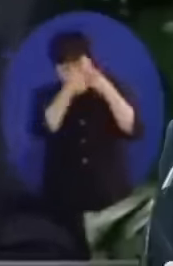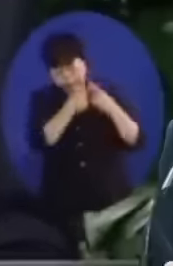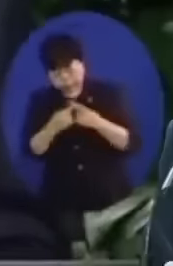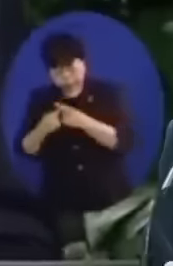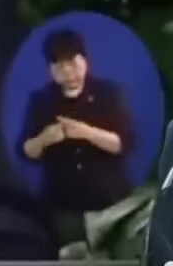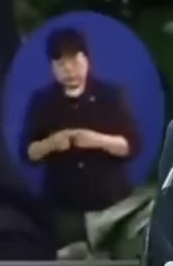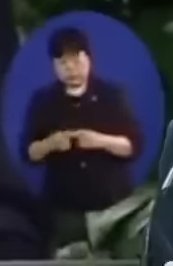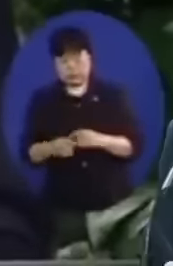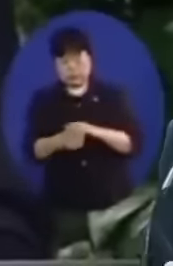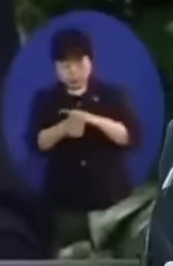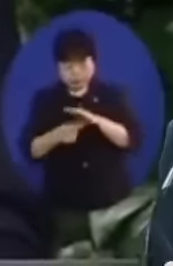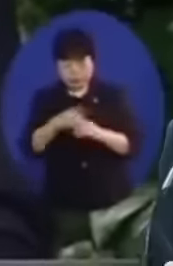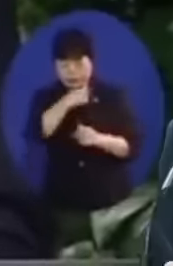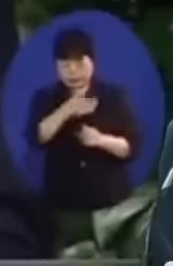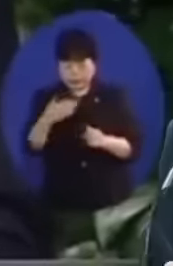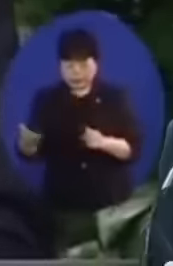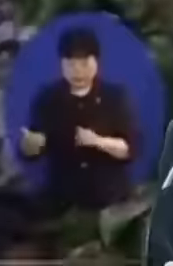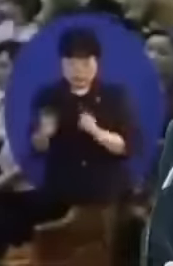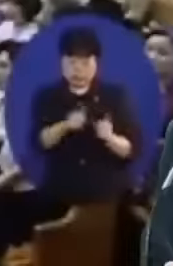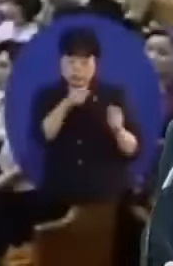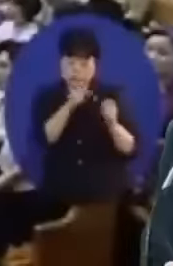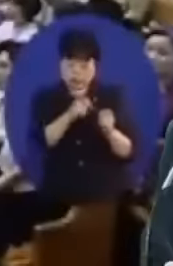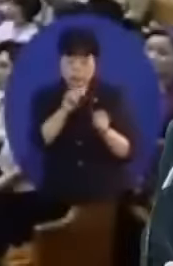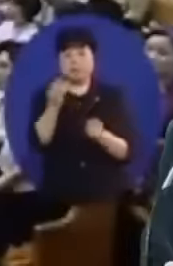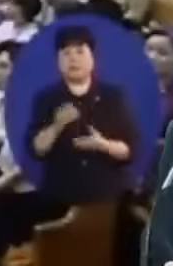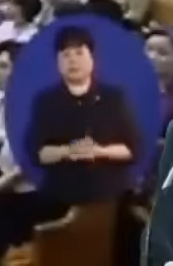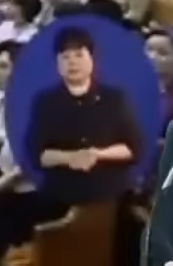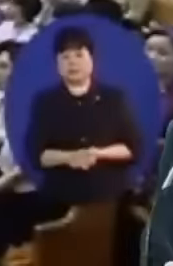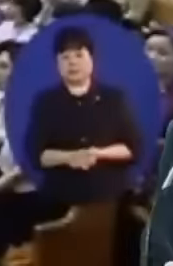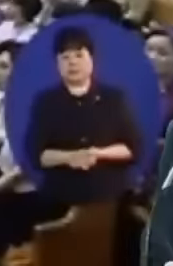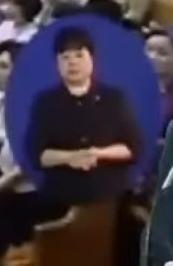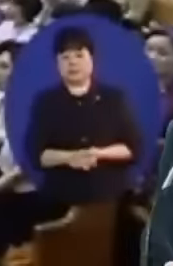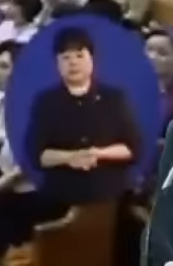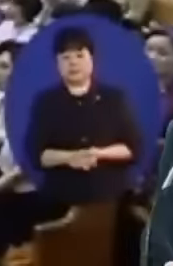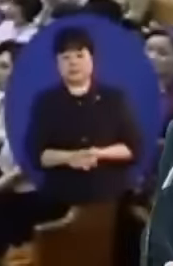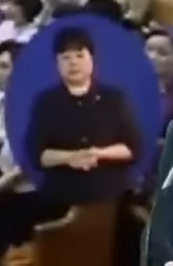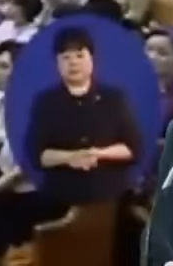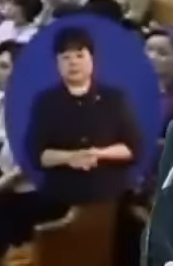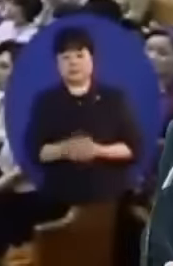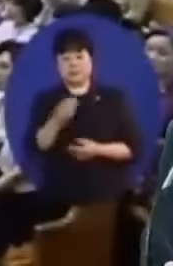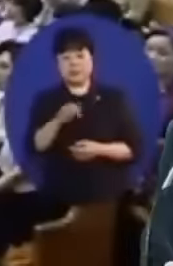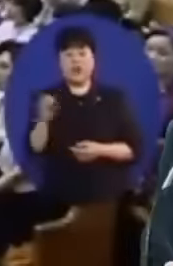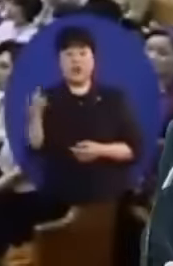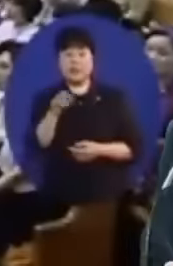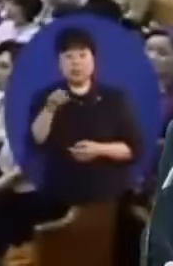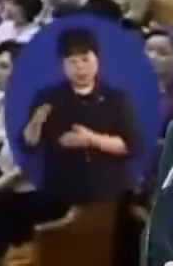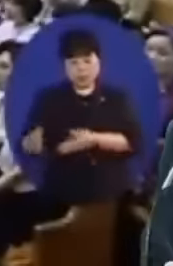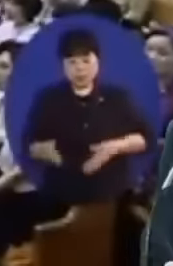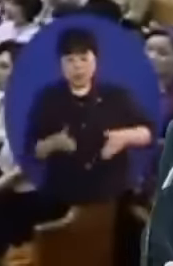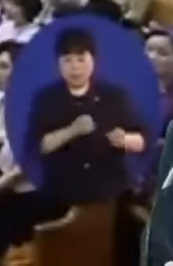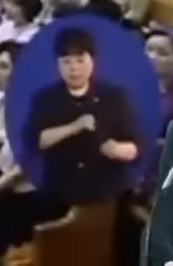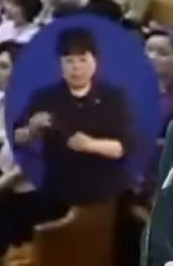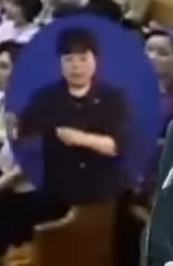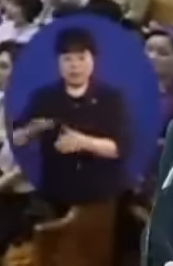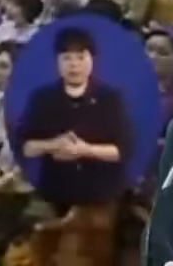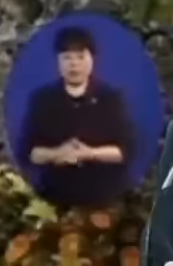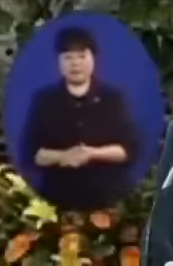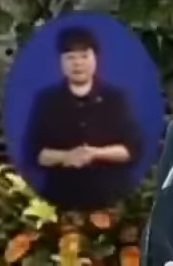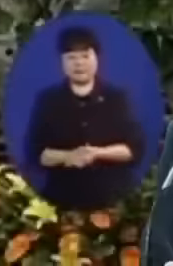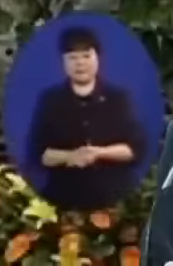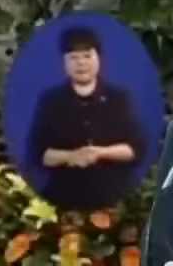뺏기고 피투성이가 되어 죽게 되는 것입니다. 그래서 여리고의 길거리에 내던져 놓았는데